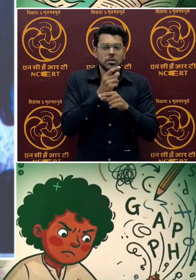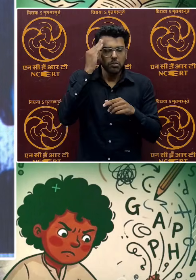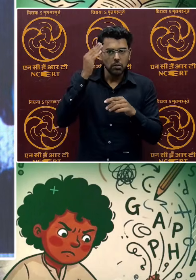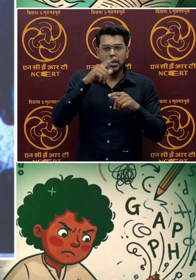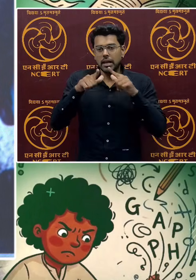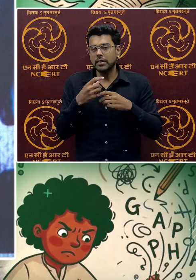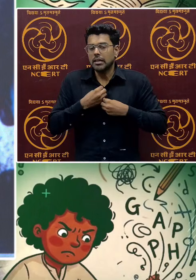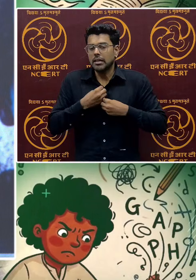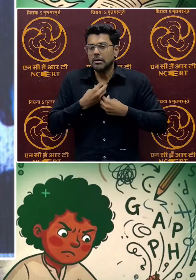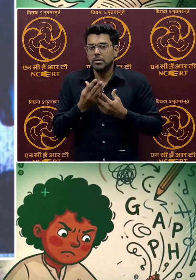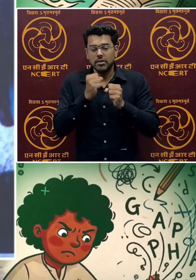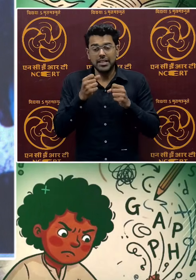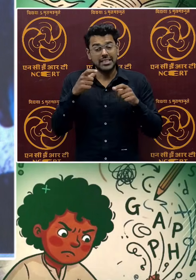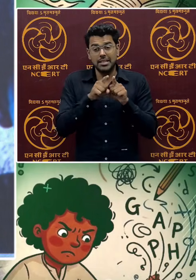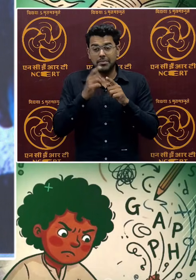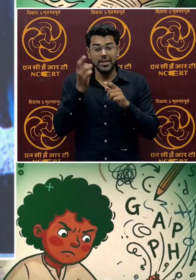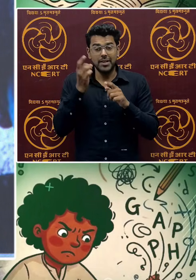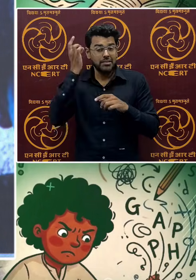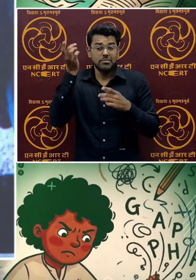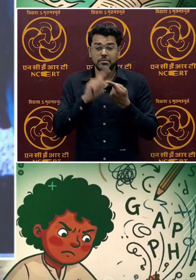है. दैट इज़ ऑल्सो वेरी फ्रस्ट्रेटिंग.